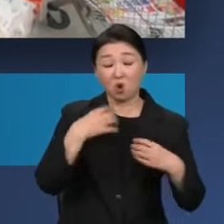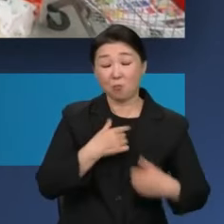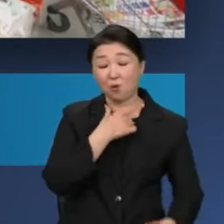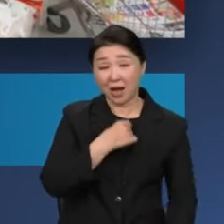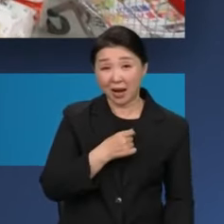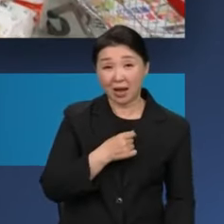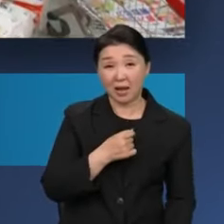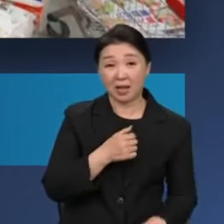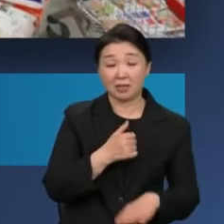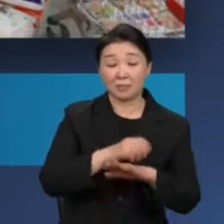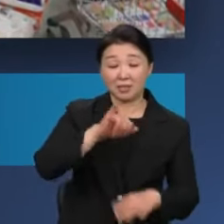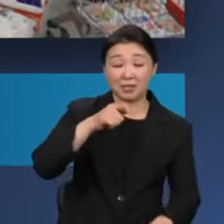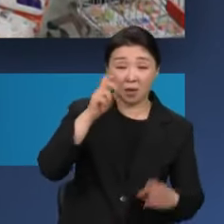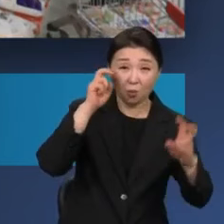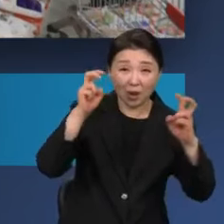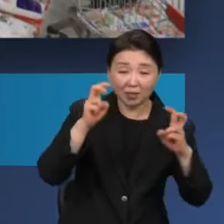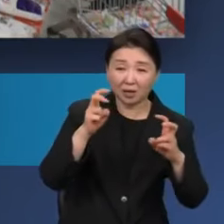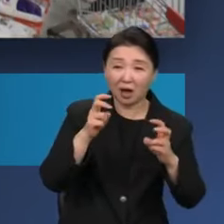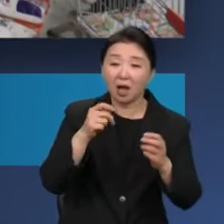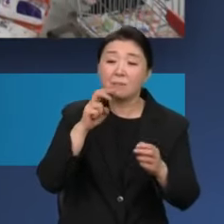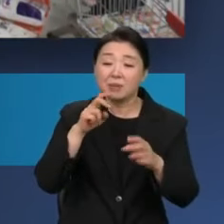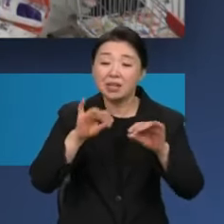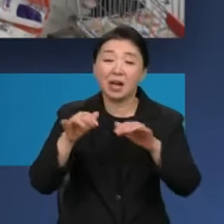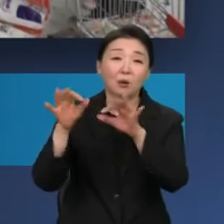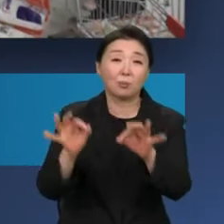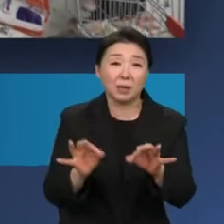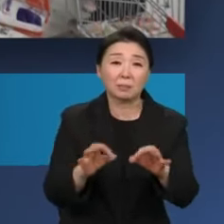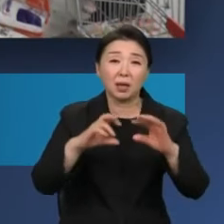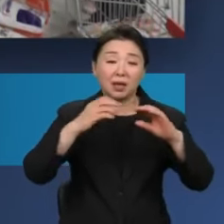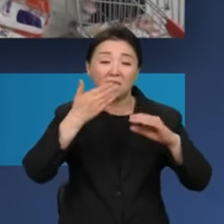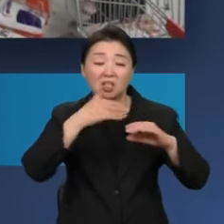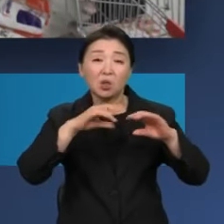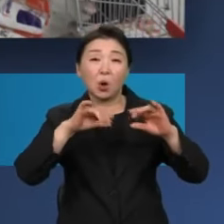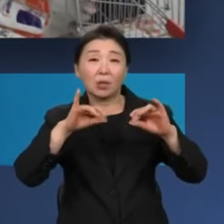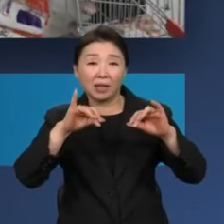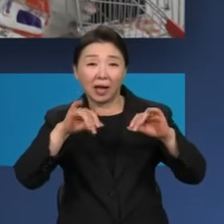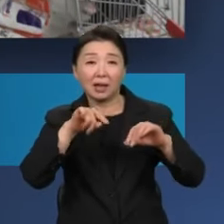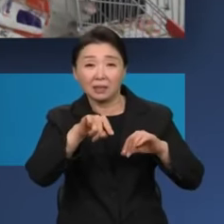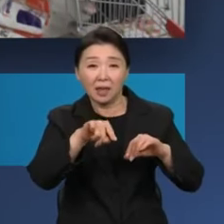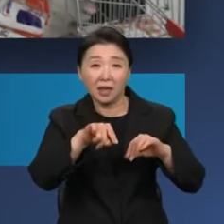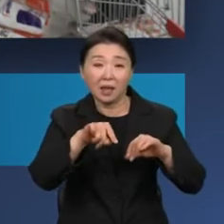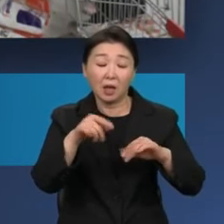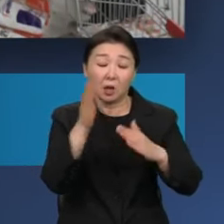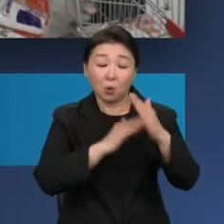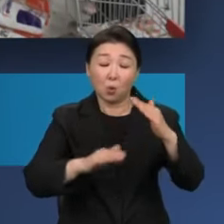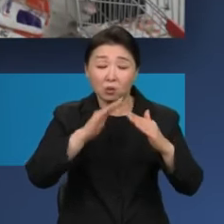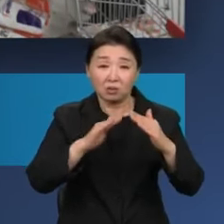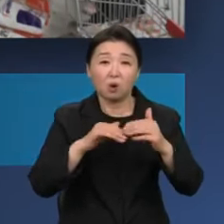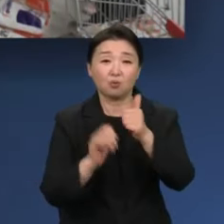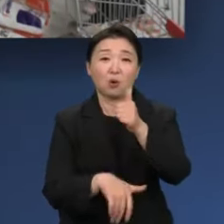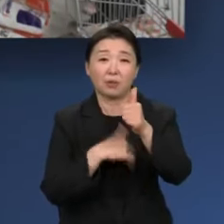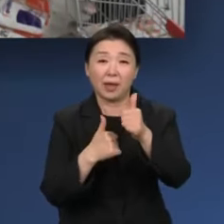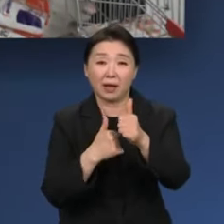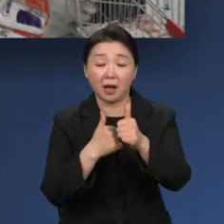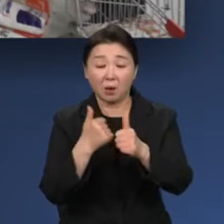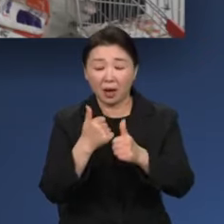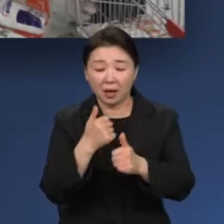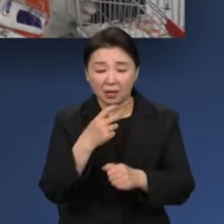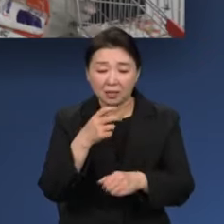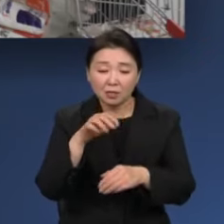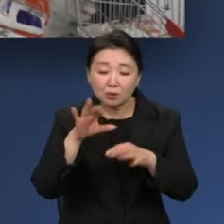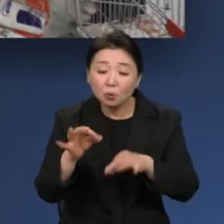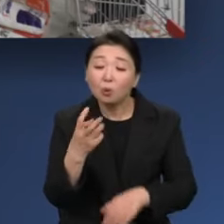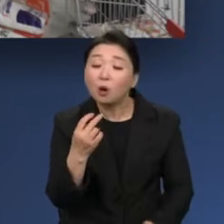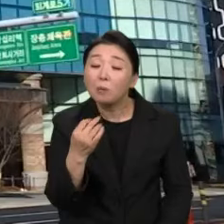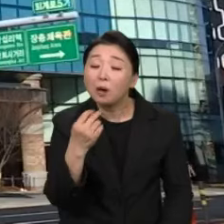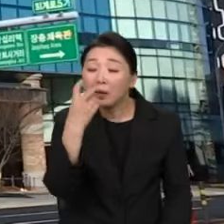밀가루 가격을 내렸는데 이번엔 설탕 물가를 겨냥해 공정위가 업체들을 상대로 현장 조사에 나섰습니다 이상화